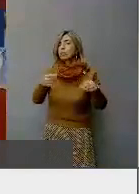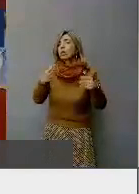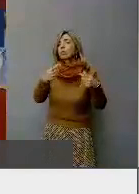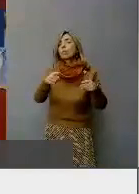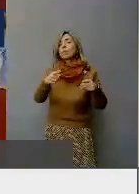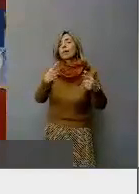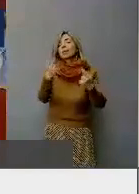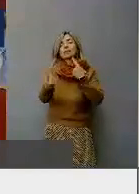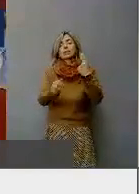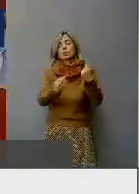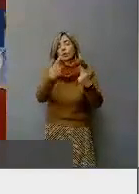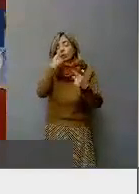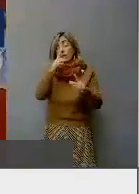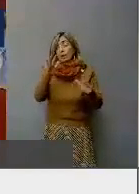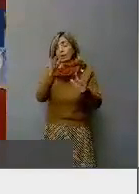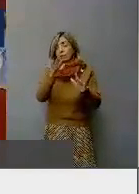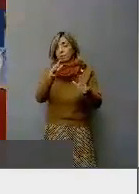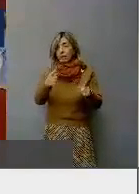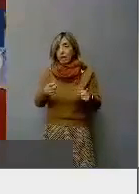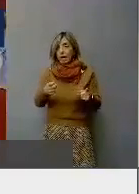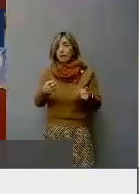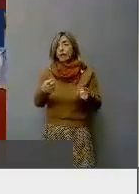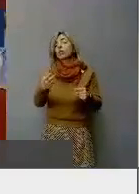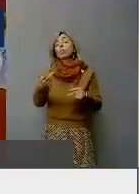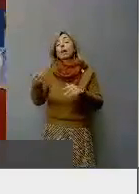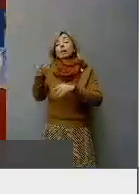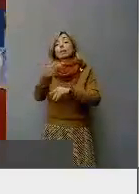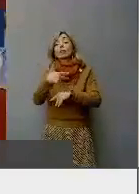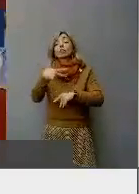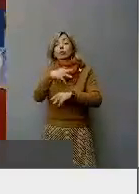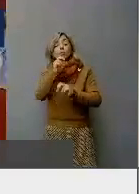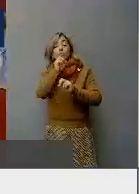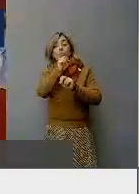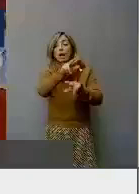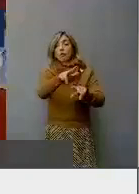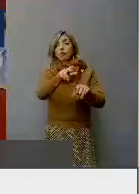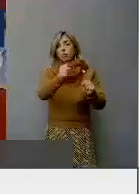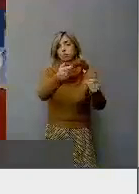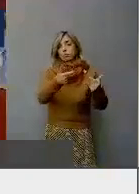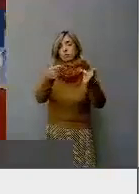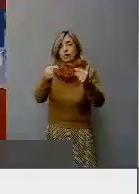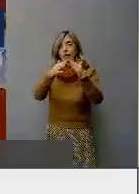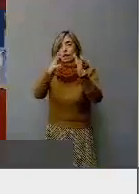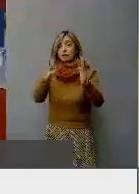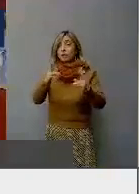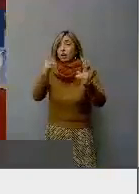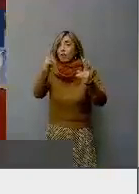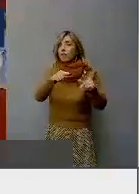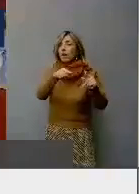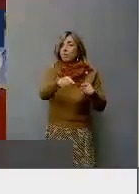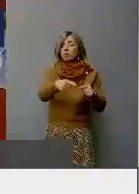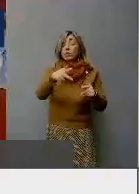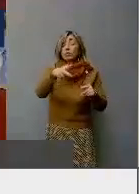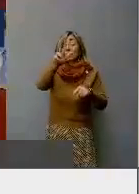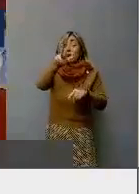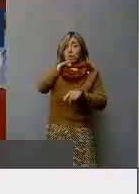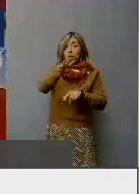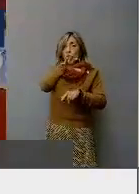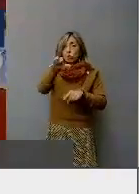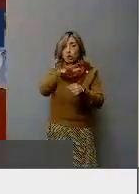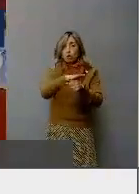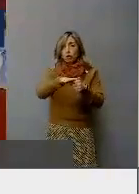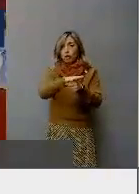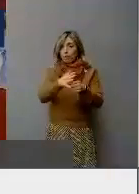ma non può coprire certo oggi una richiesta arrivata a 3.500 famiglie e quindi essendo un'emergenza importante